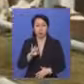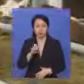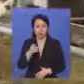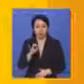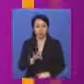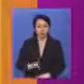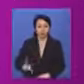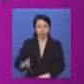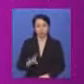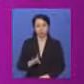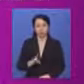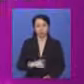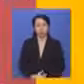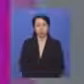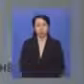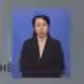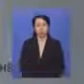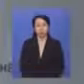района.